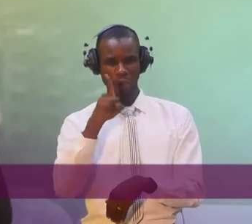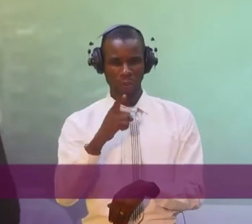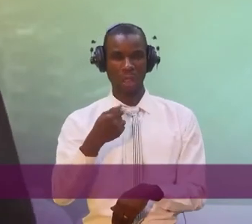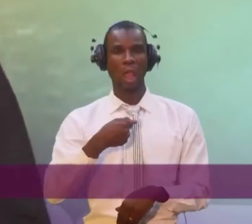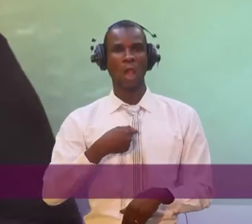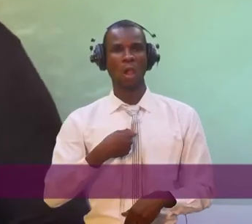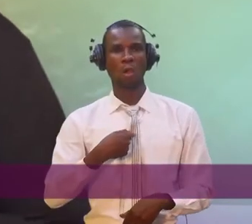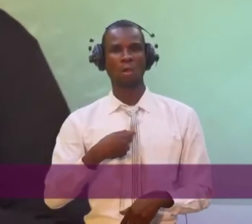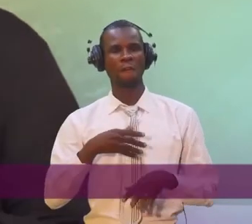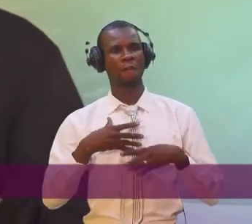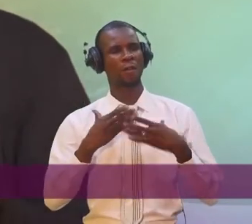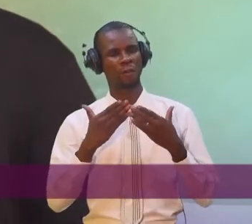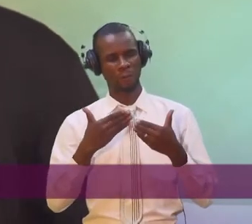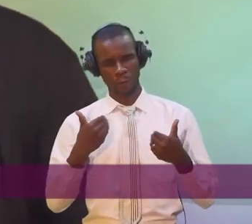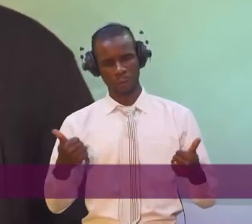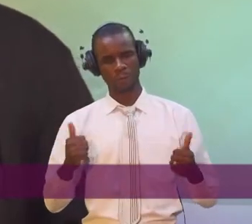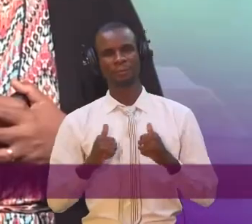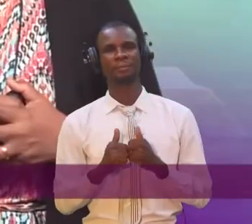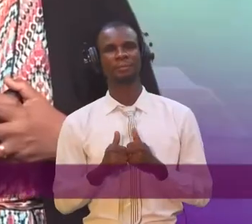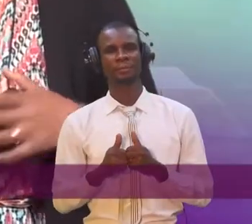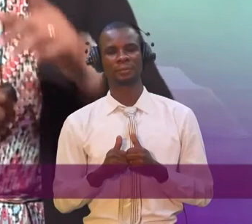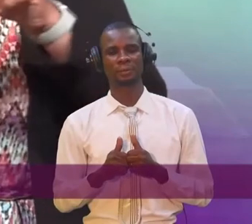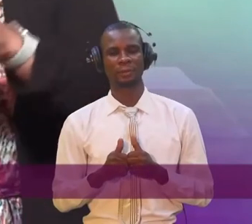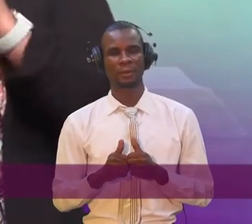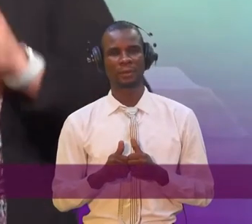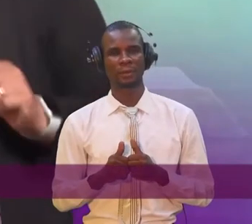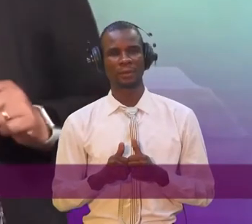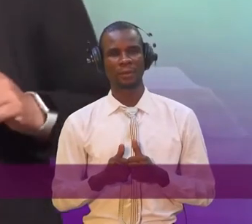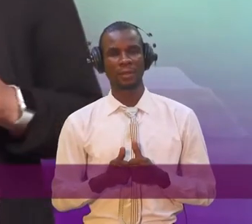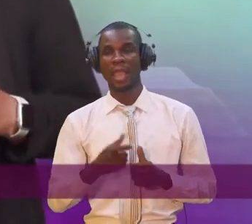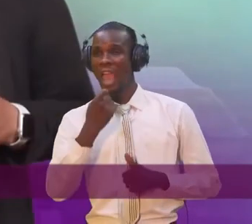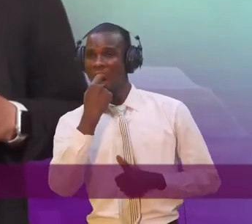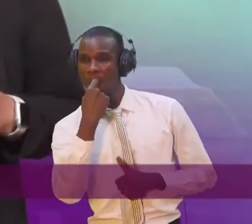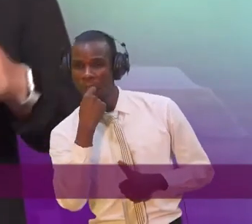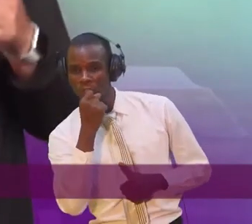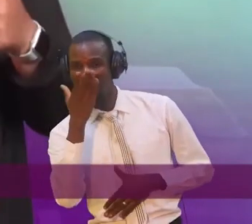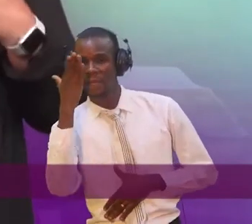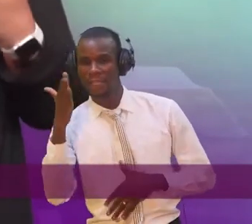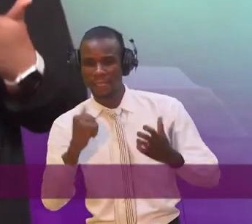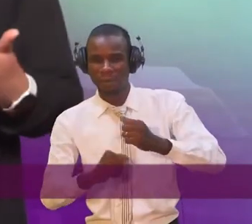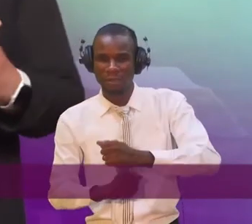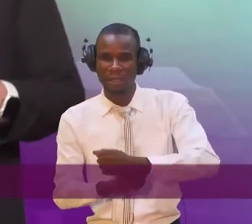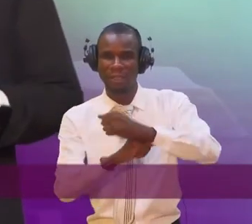Matembezi, angalau nusu saa kila siku unatembea, unavuta hewa.